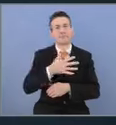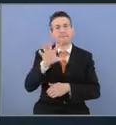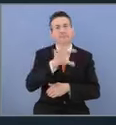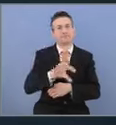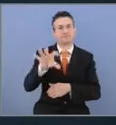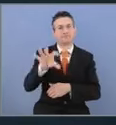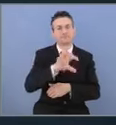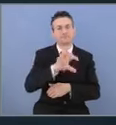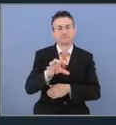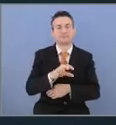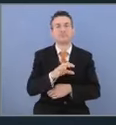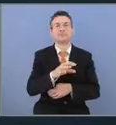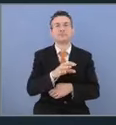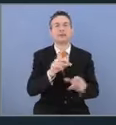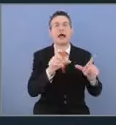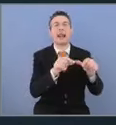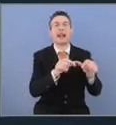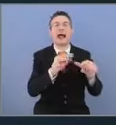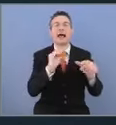sta facendo anche